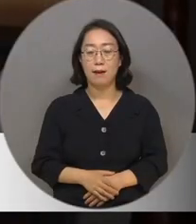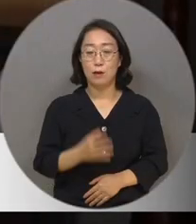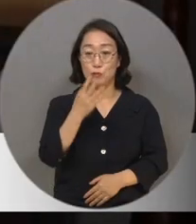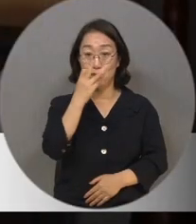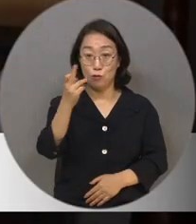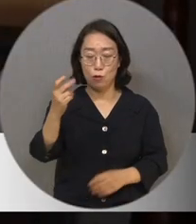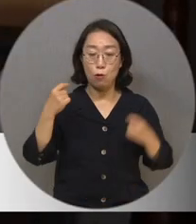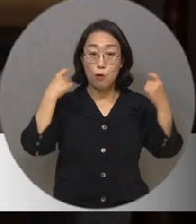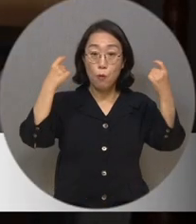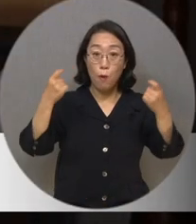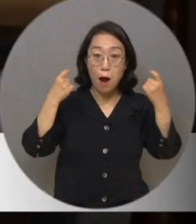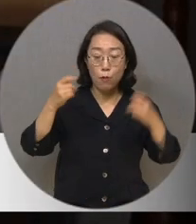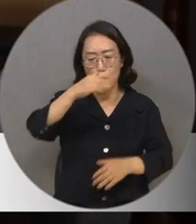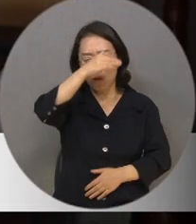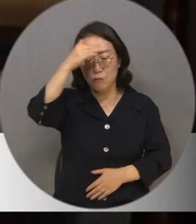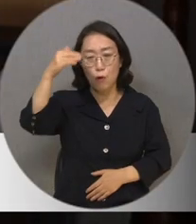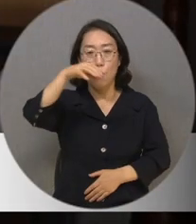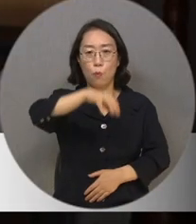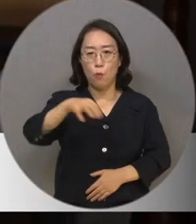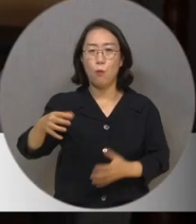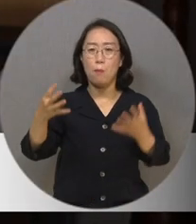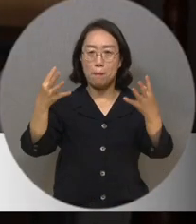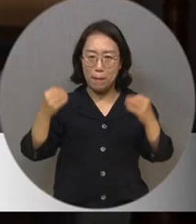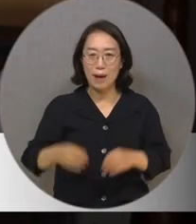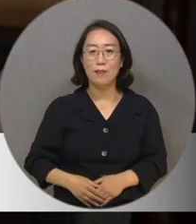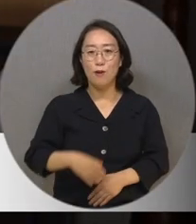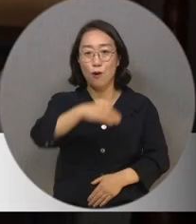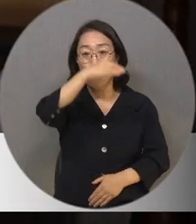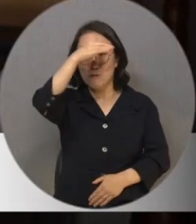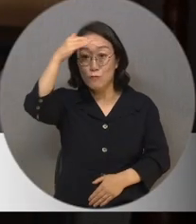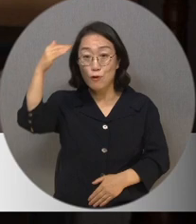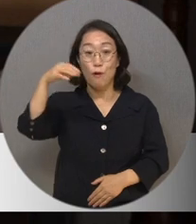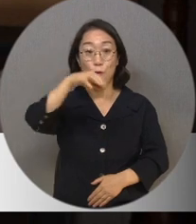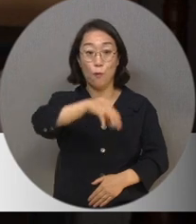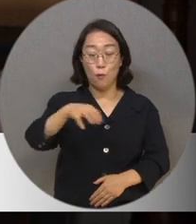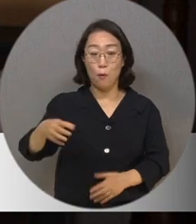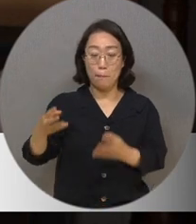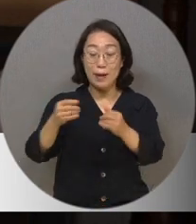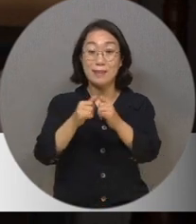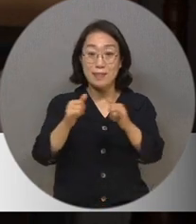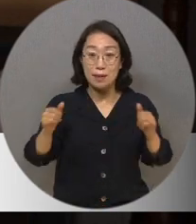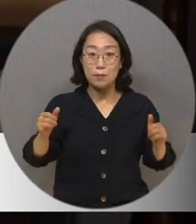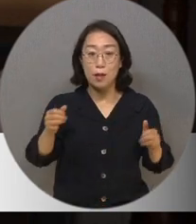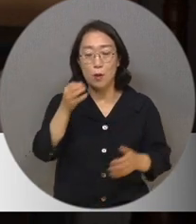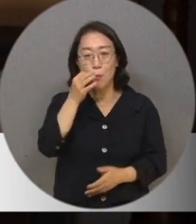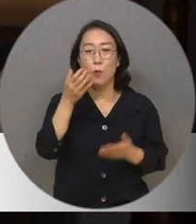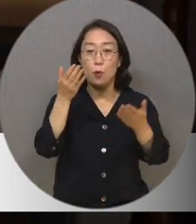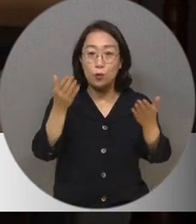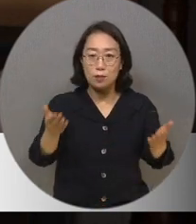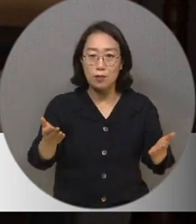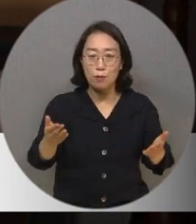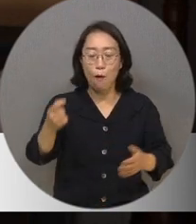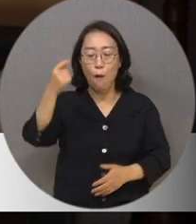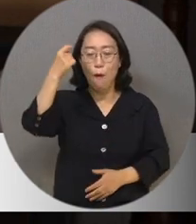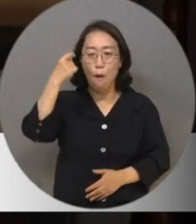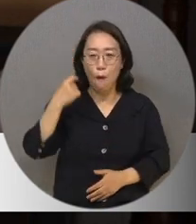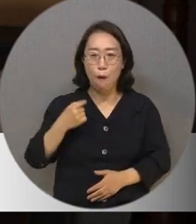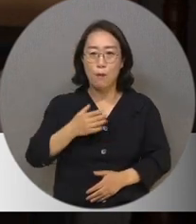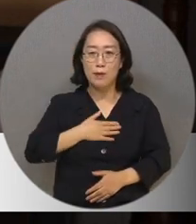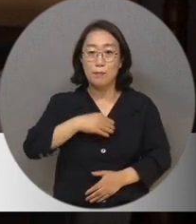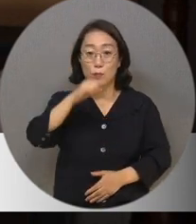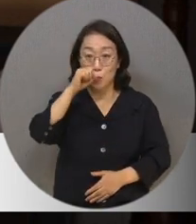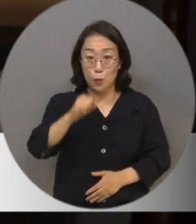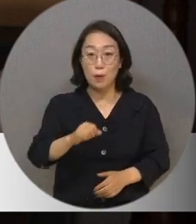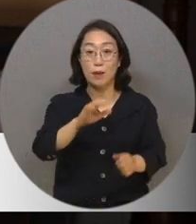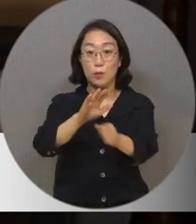순천은 많은 관광자원을 가지고 있습니다. 그 관광자원을 많은 분들한테 보여드리고 느낄 수 있도록